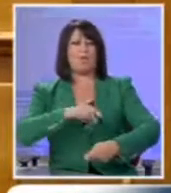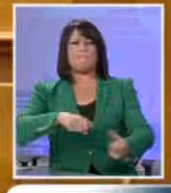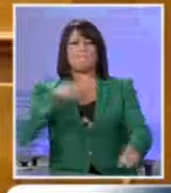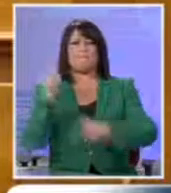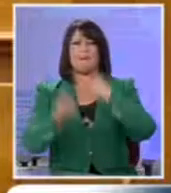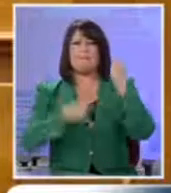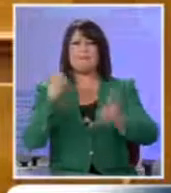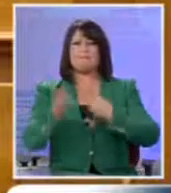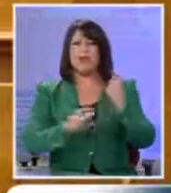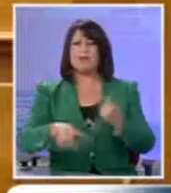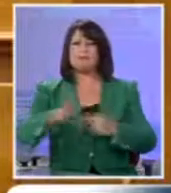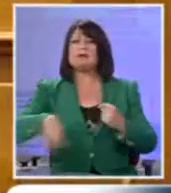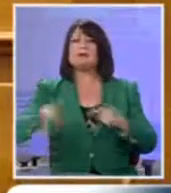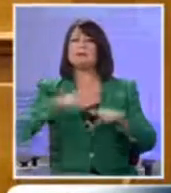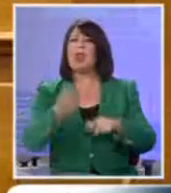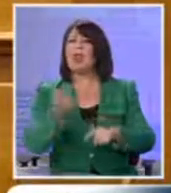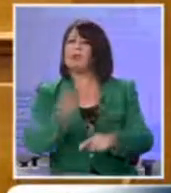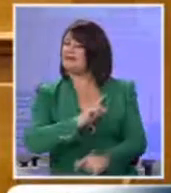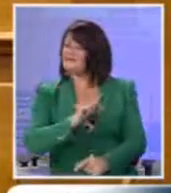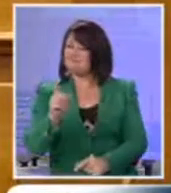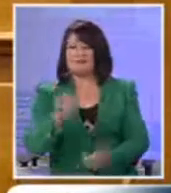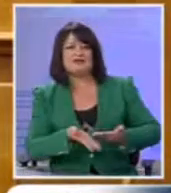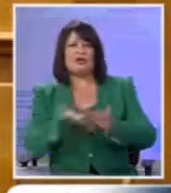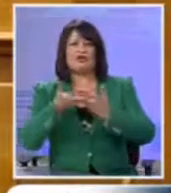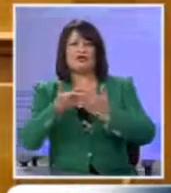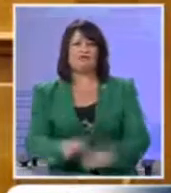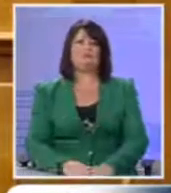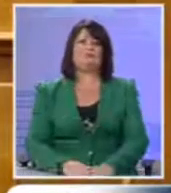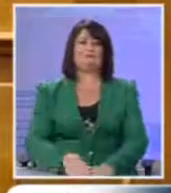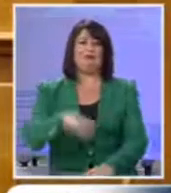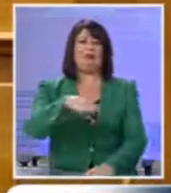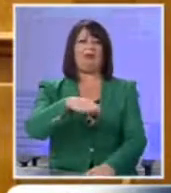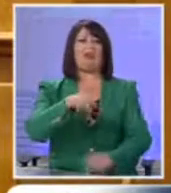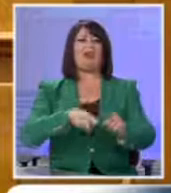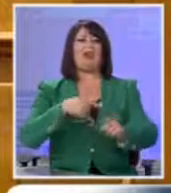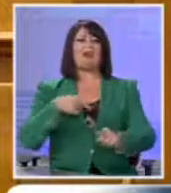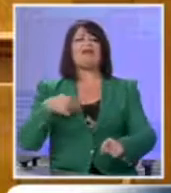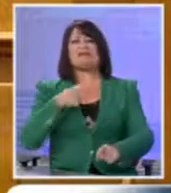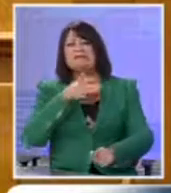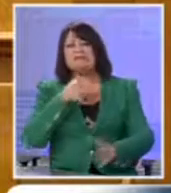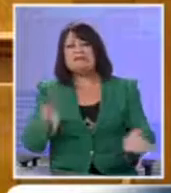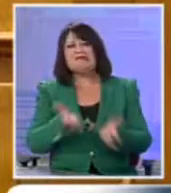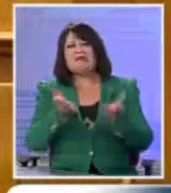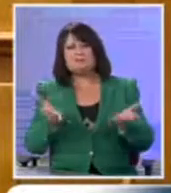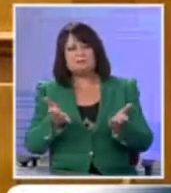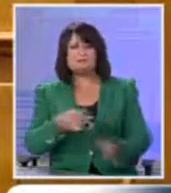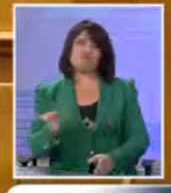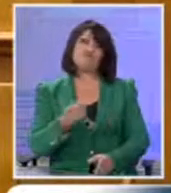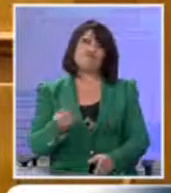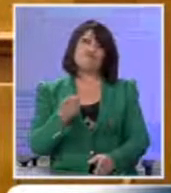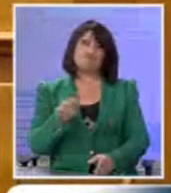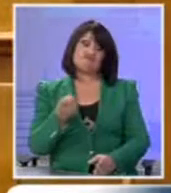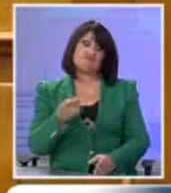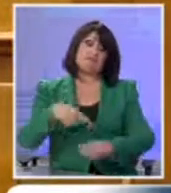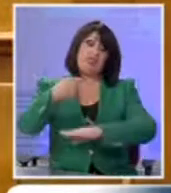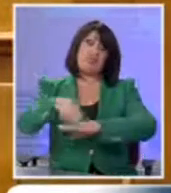τα χρήματα των Ελλήνων πολιτών. Φτηνοί παραγοντίσκοι θα οδηγηθούν στη δικαιοσύνη